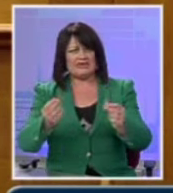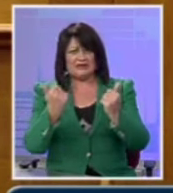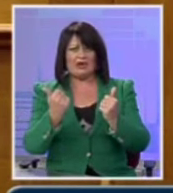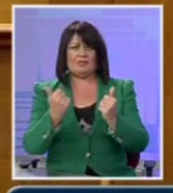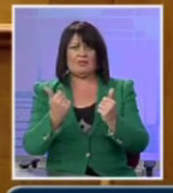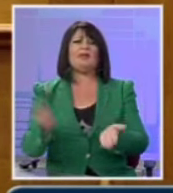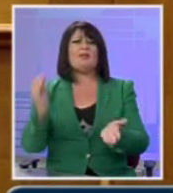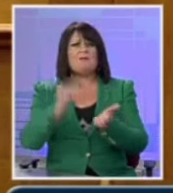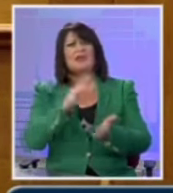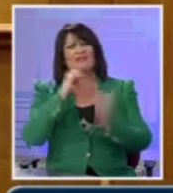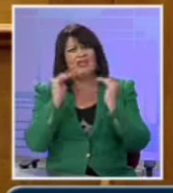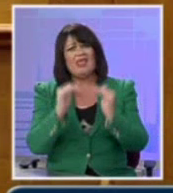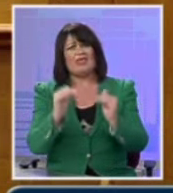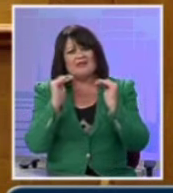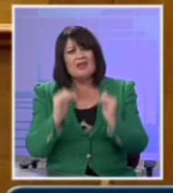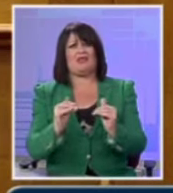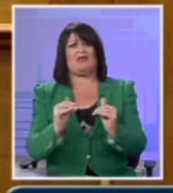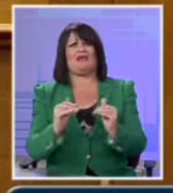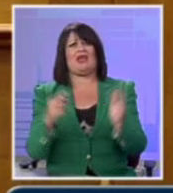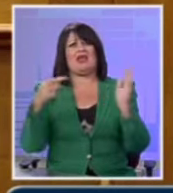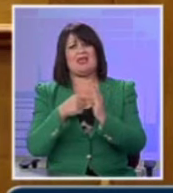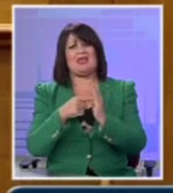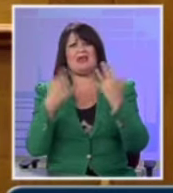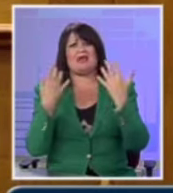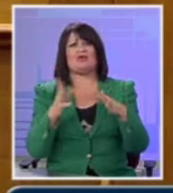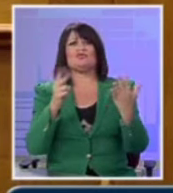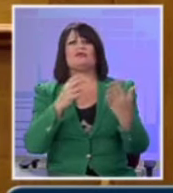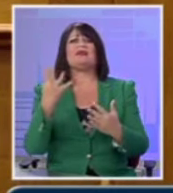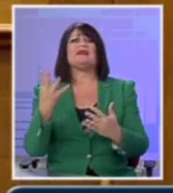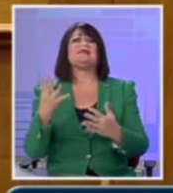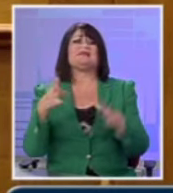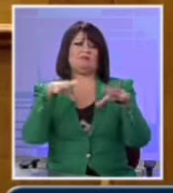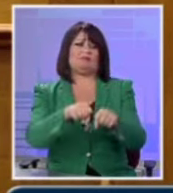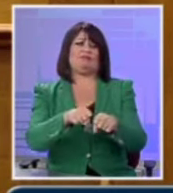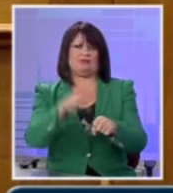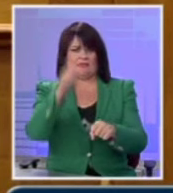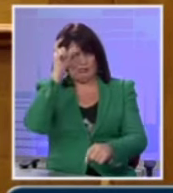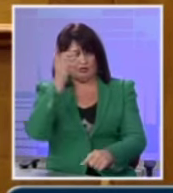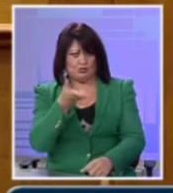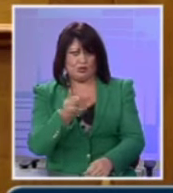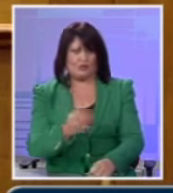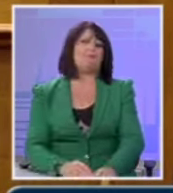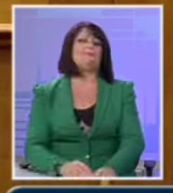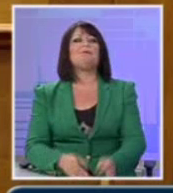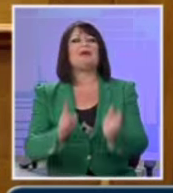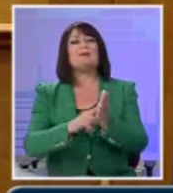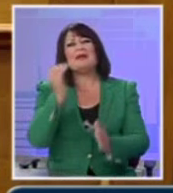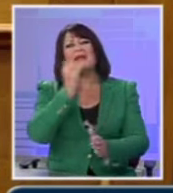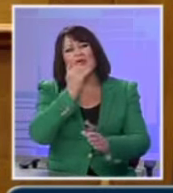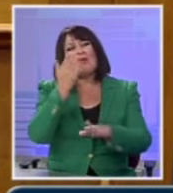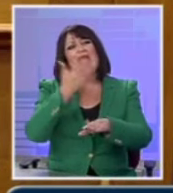είναι επανάληψη αυτών που μας οδήγησαν στο 1974. Και πρέπει επίσης να τελειώνουμε με τις